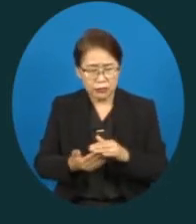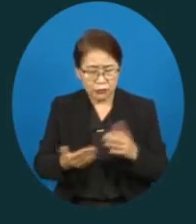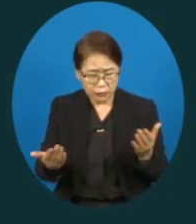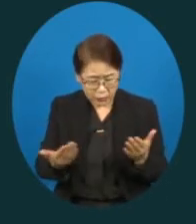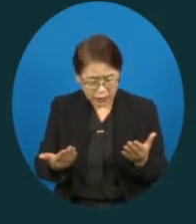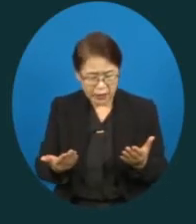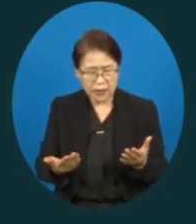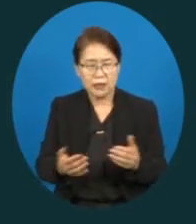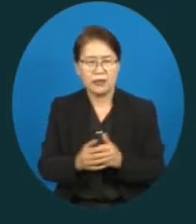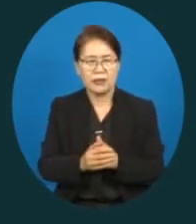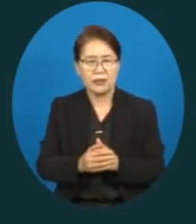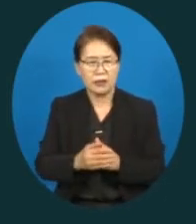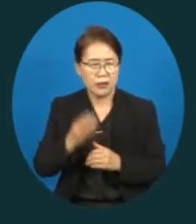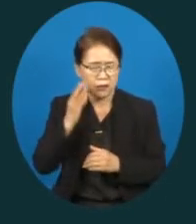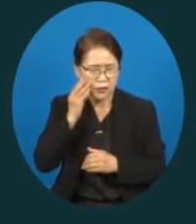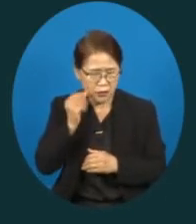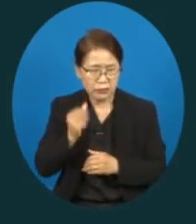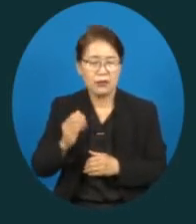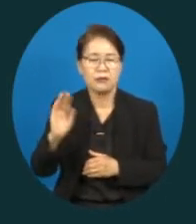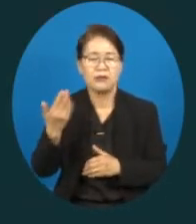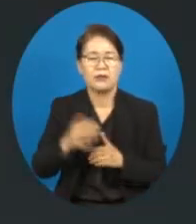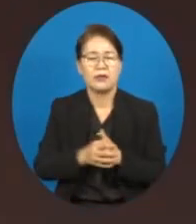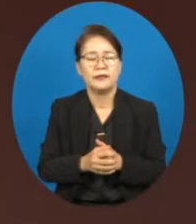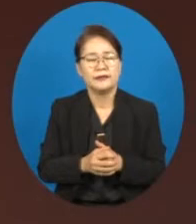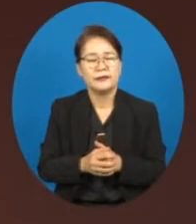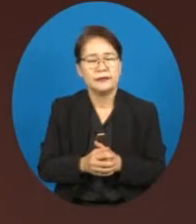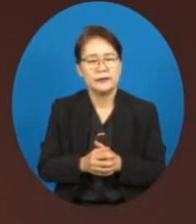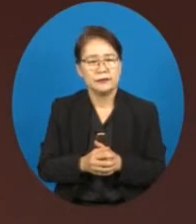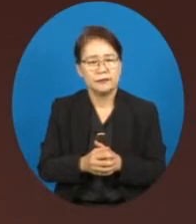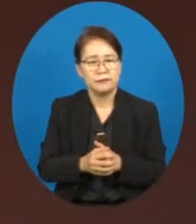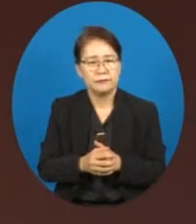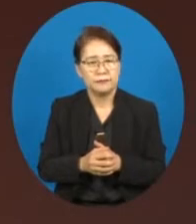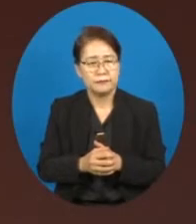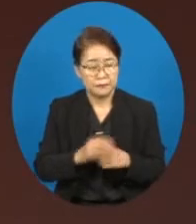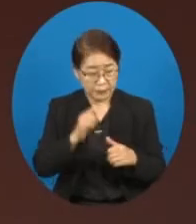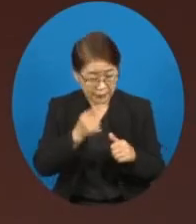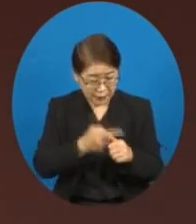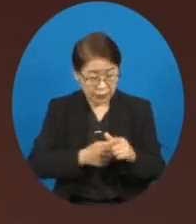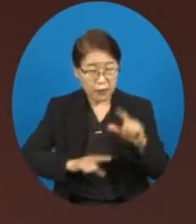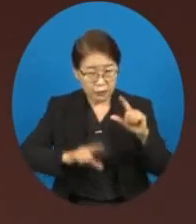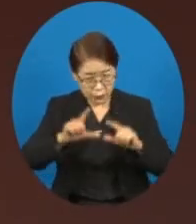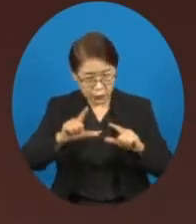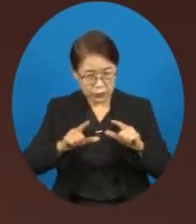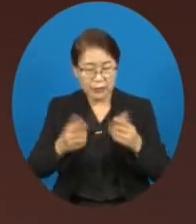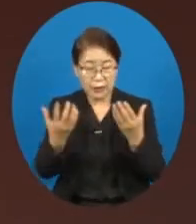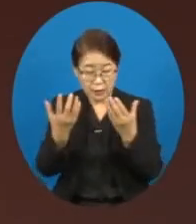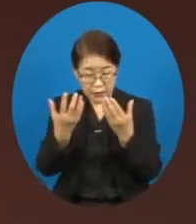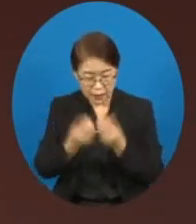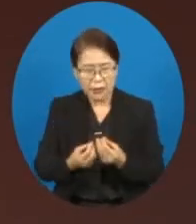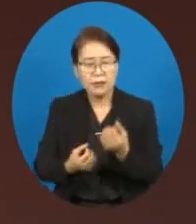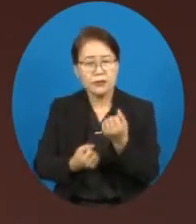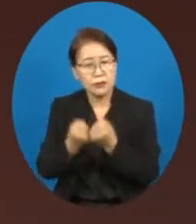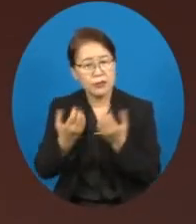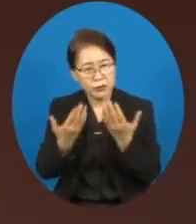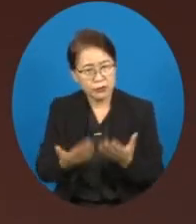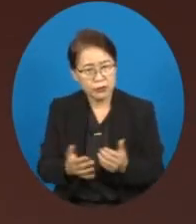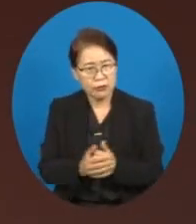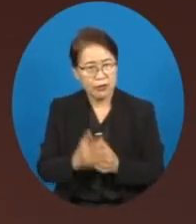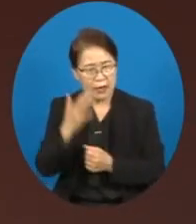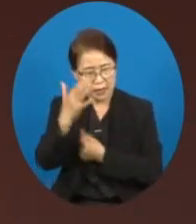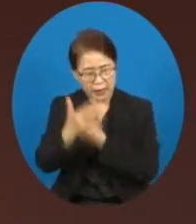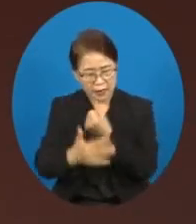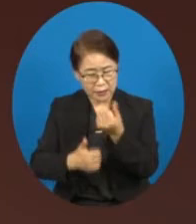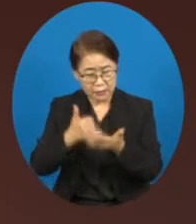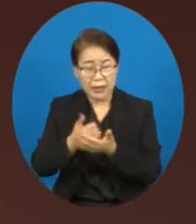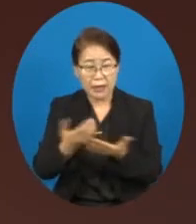형통함이니라. 자연의 현상을 비유로 말씀하시면서 하나님의 말씀이 결코 헛되지 않는다는 것을